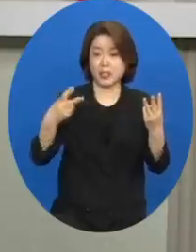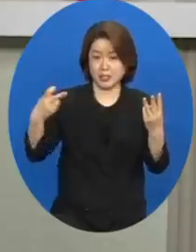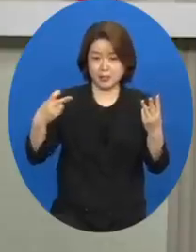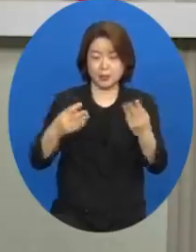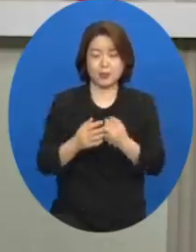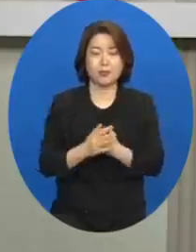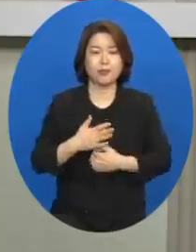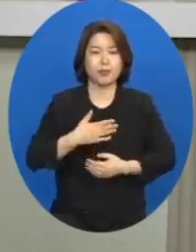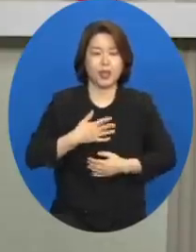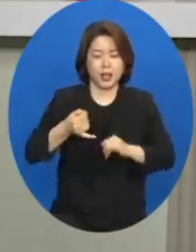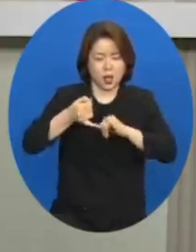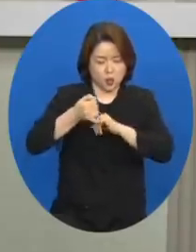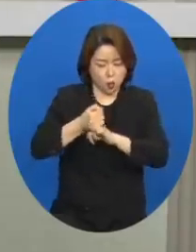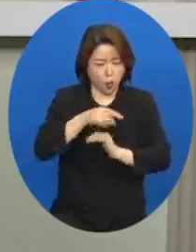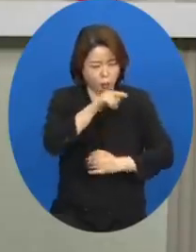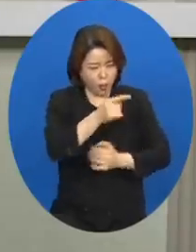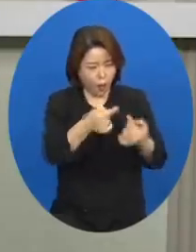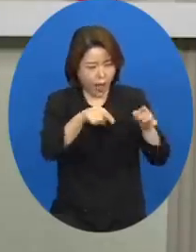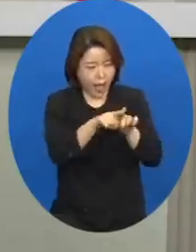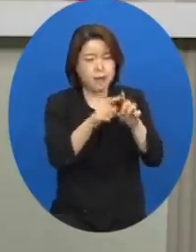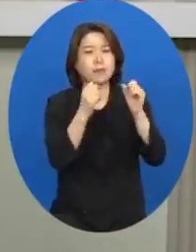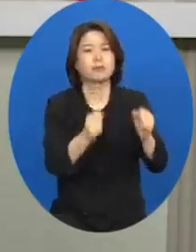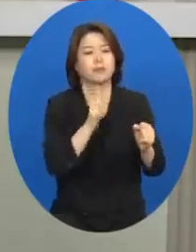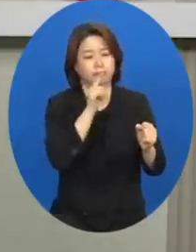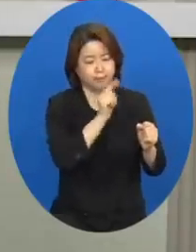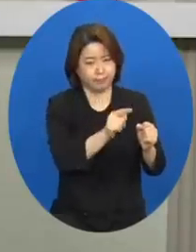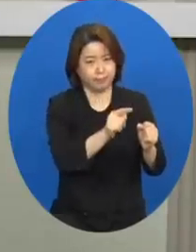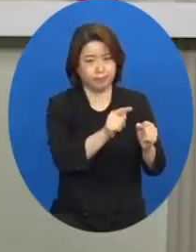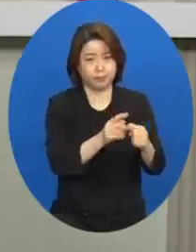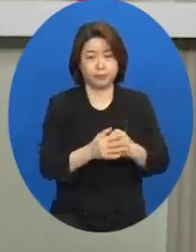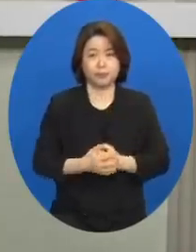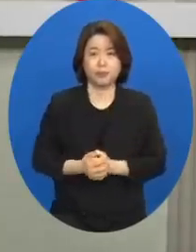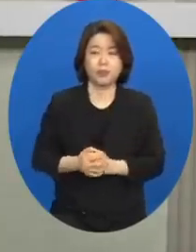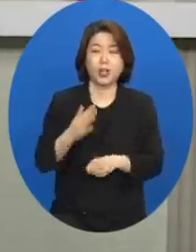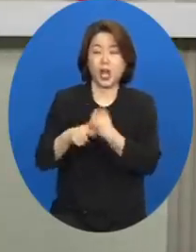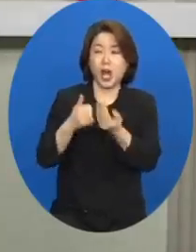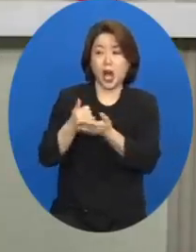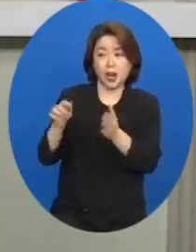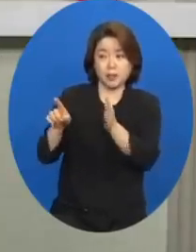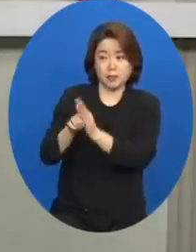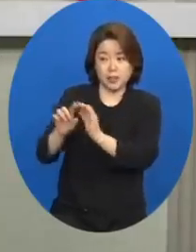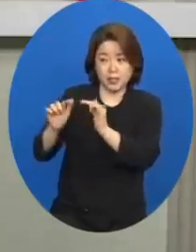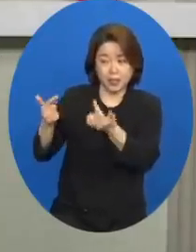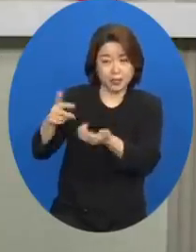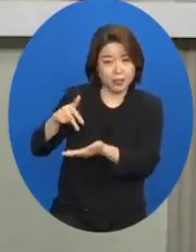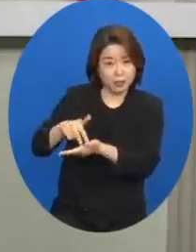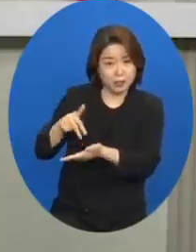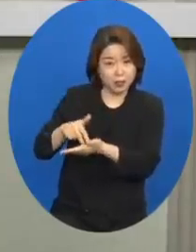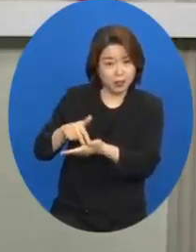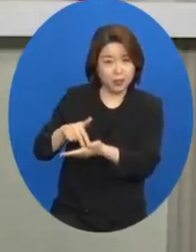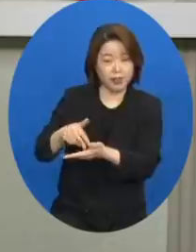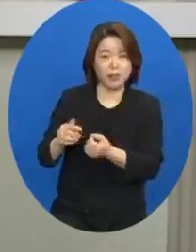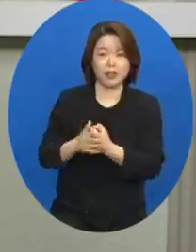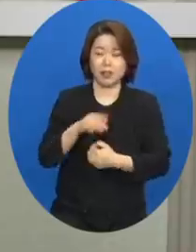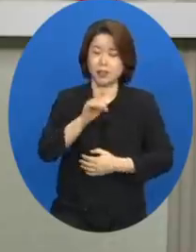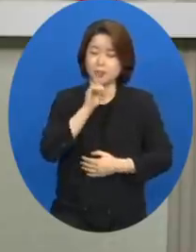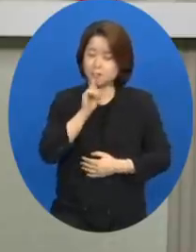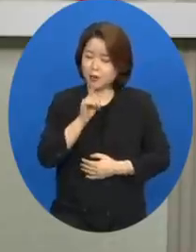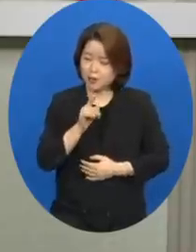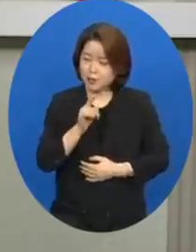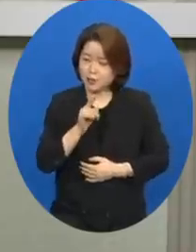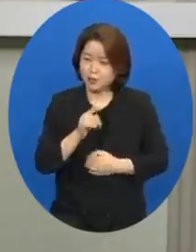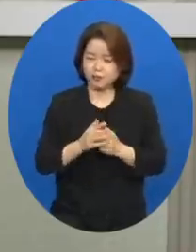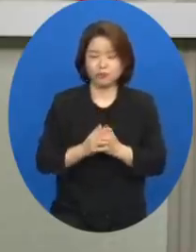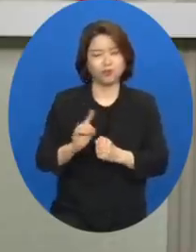반드시 너와 함께 있으리라 하나님을 믿지 않는 사람들에게는 이 말씀이